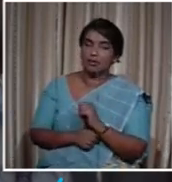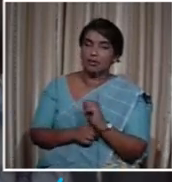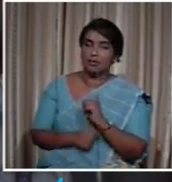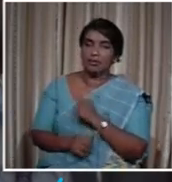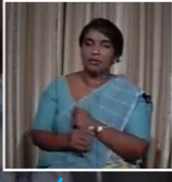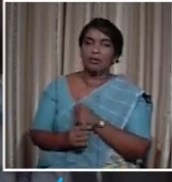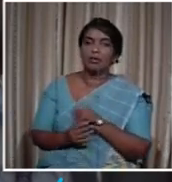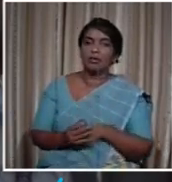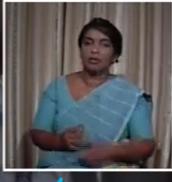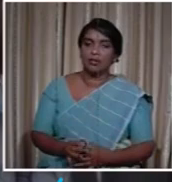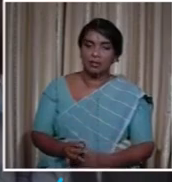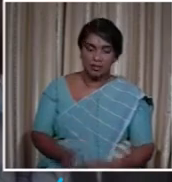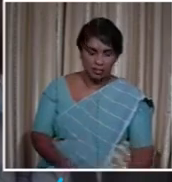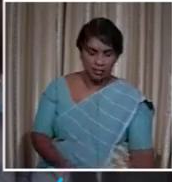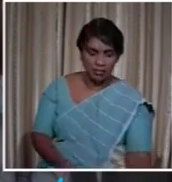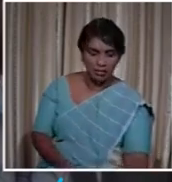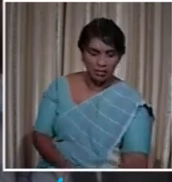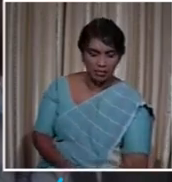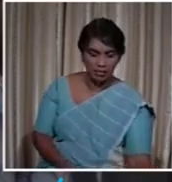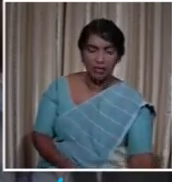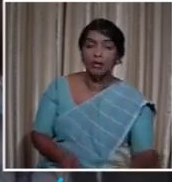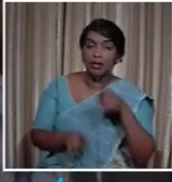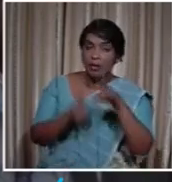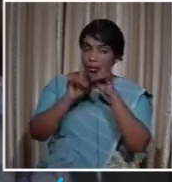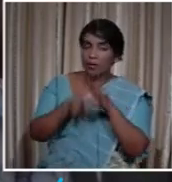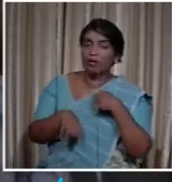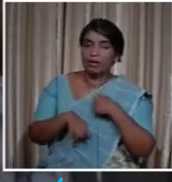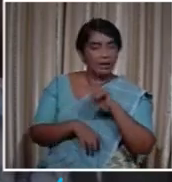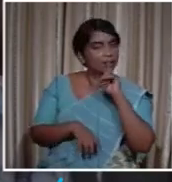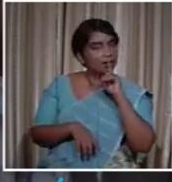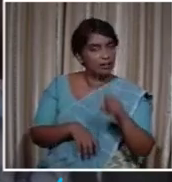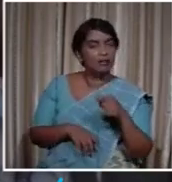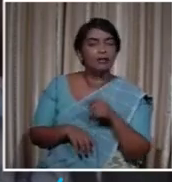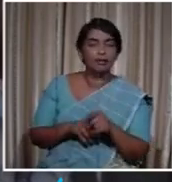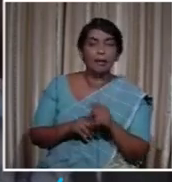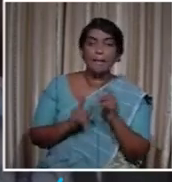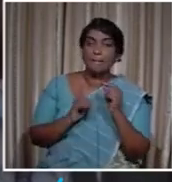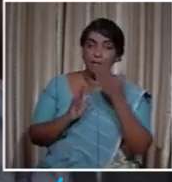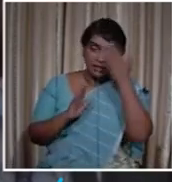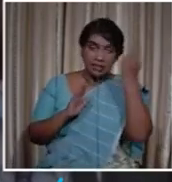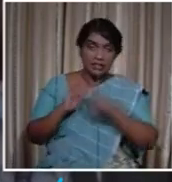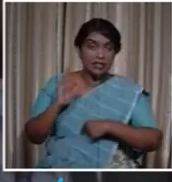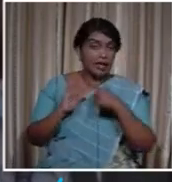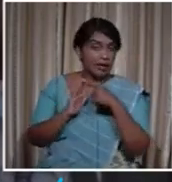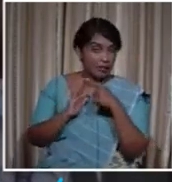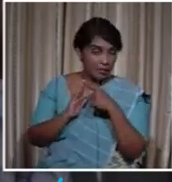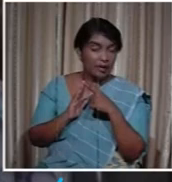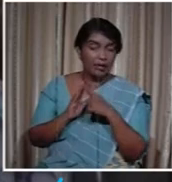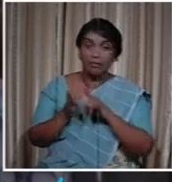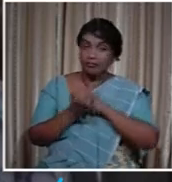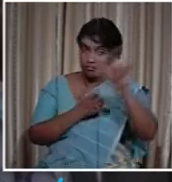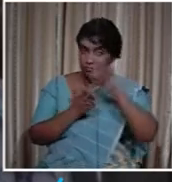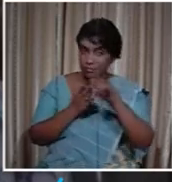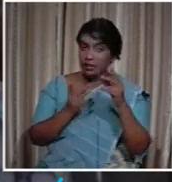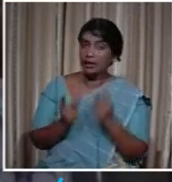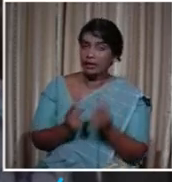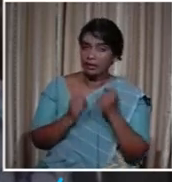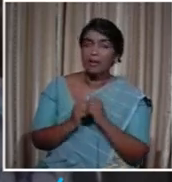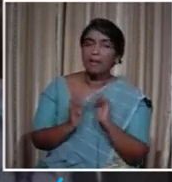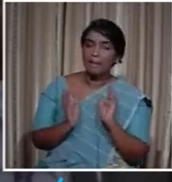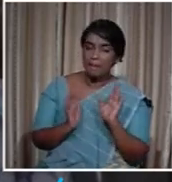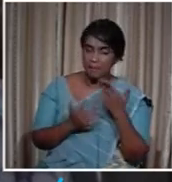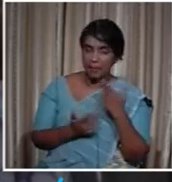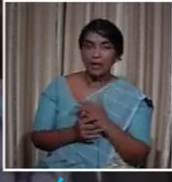நேரத்தில் தான் நாங்கள் உங்களிடம் இந்த கோரிக்கையை முன்வைக்கிறோம். பலாலி விமான நிலையத்தை உடன் இயக்குங்கள். இந்தியாவினுடைய மிகச்சிறந்த